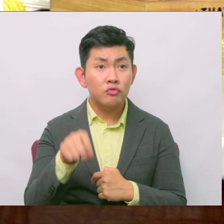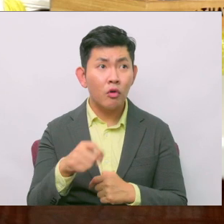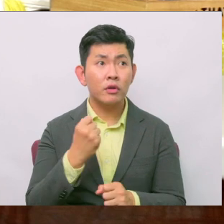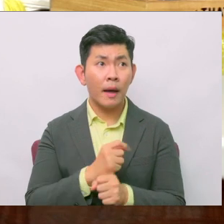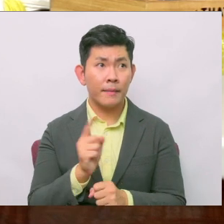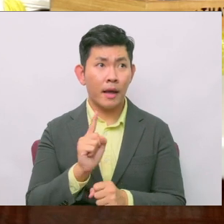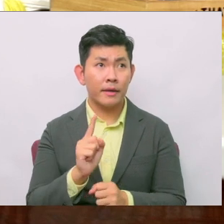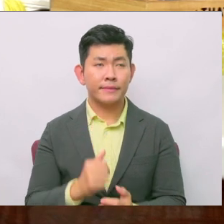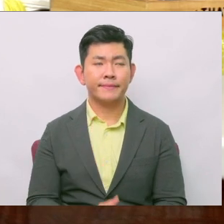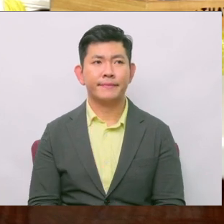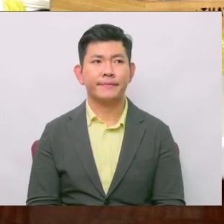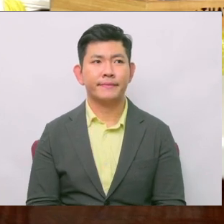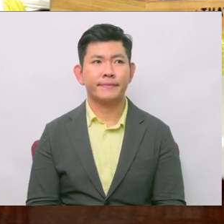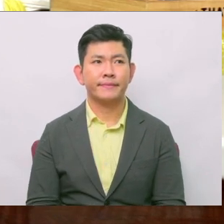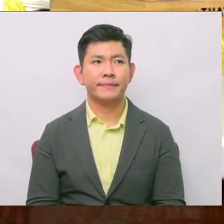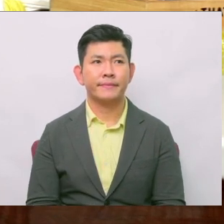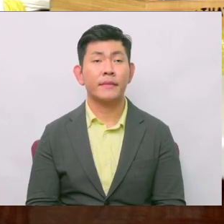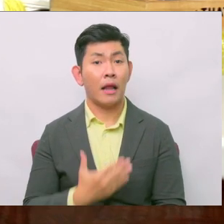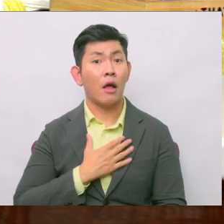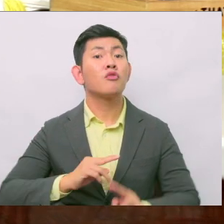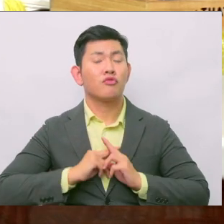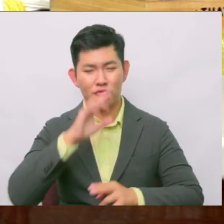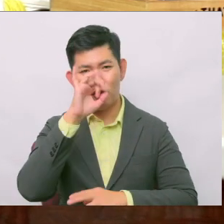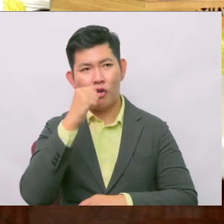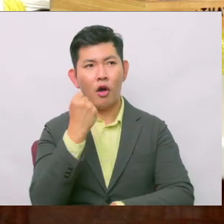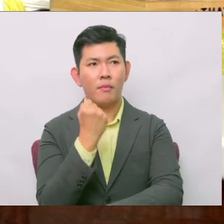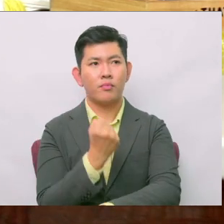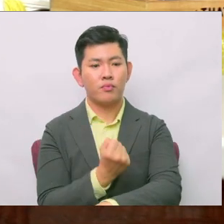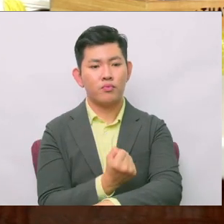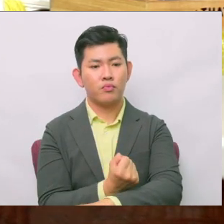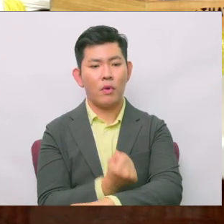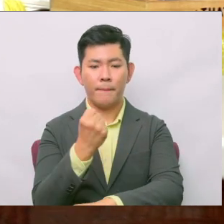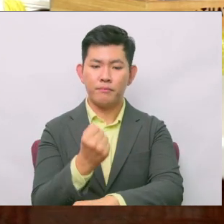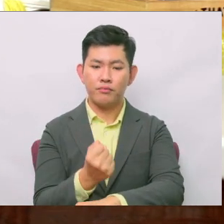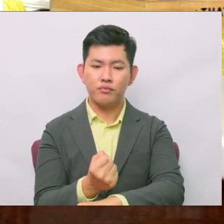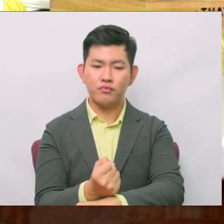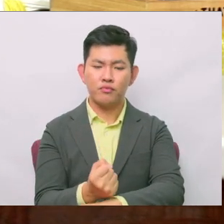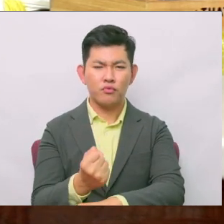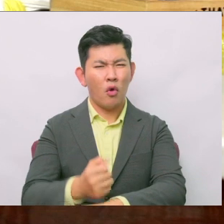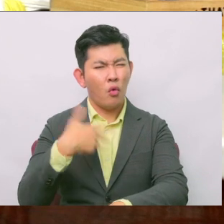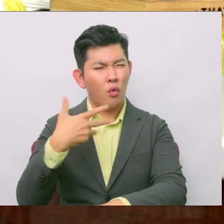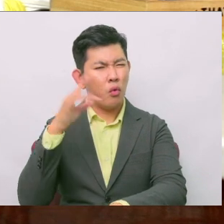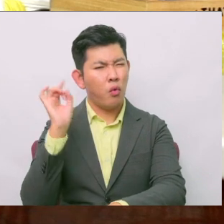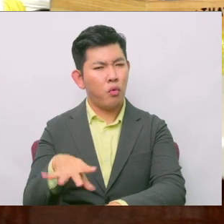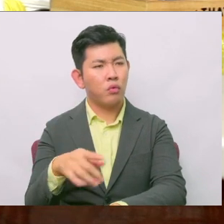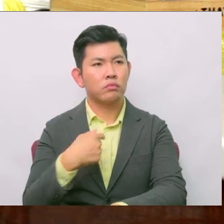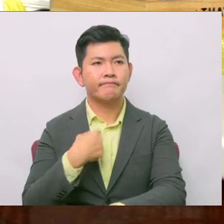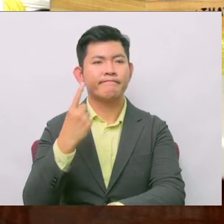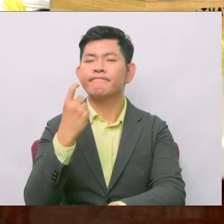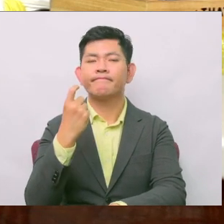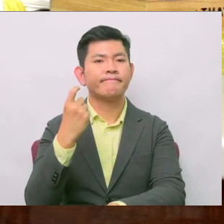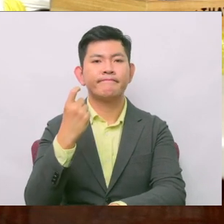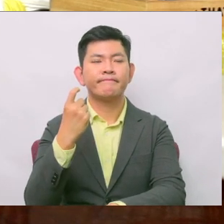งคะแม่ เราก็ใช้กับตัวเราเองก่อนนะคะโดยที่ประคบที่หลังมือถ้ามันร้อนมากนะคะเหมือนที่แม่เปิ้ลบอกเมื่อกี้เนาะอาจ